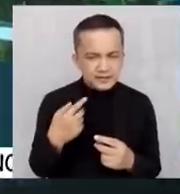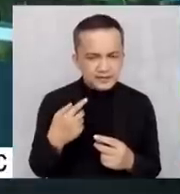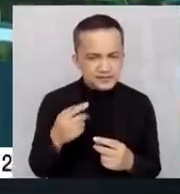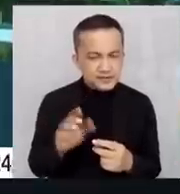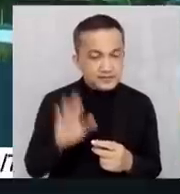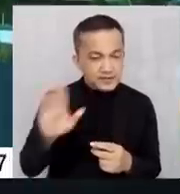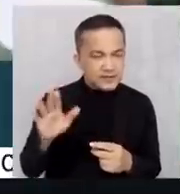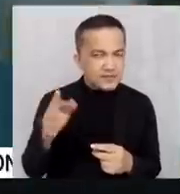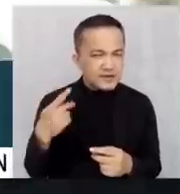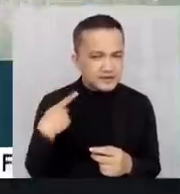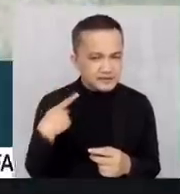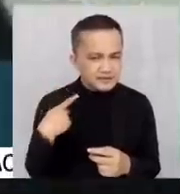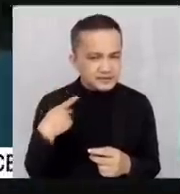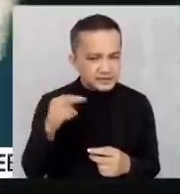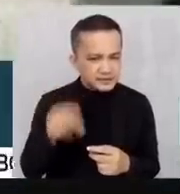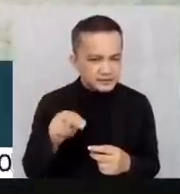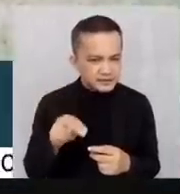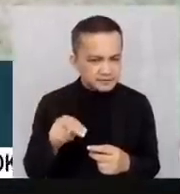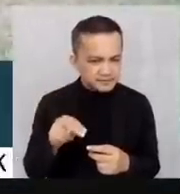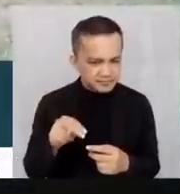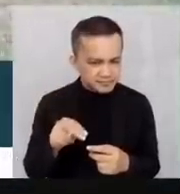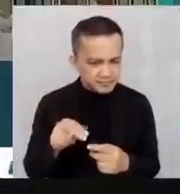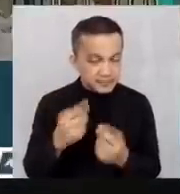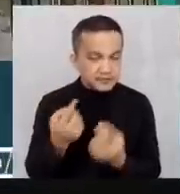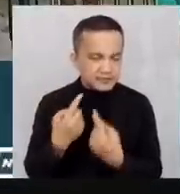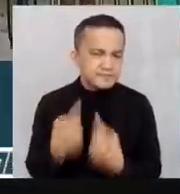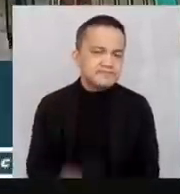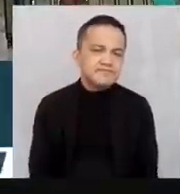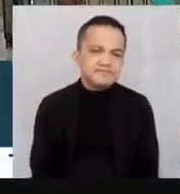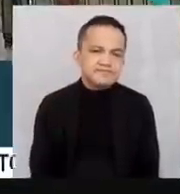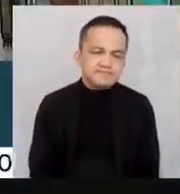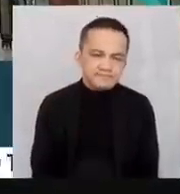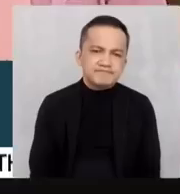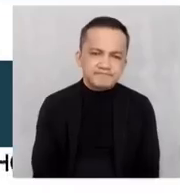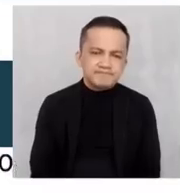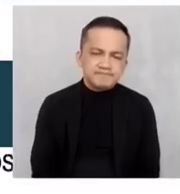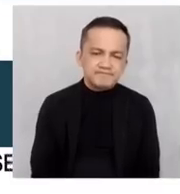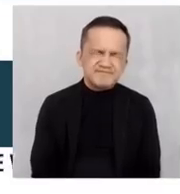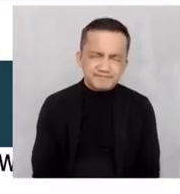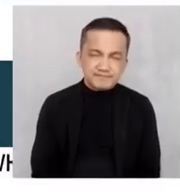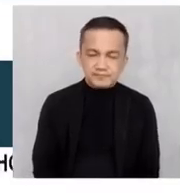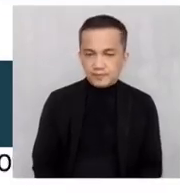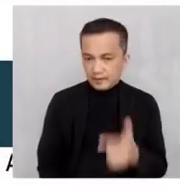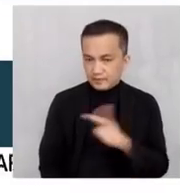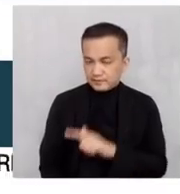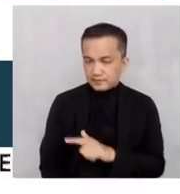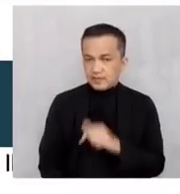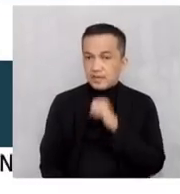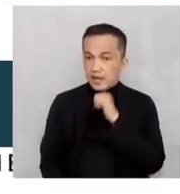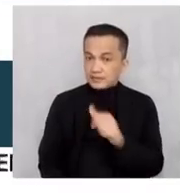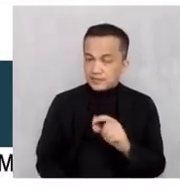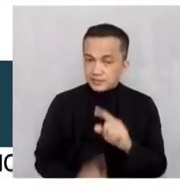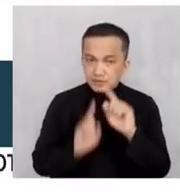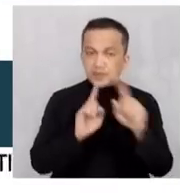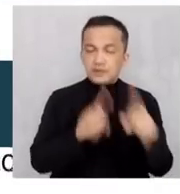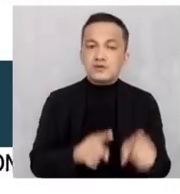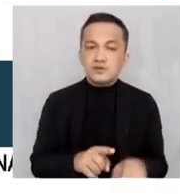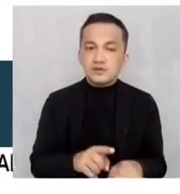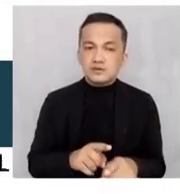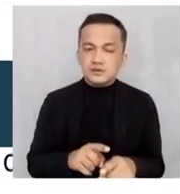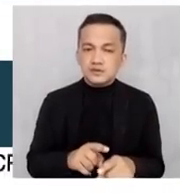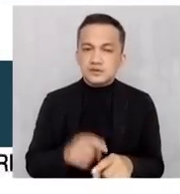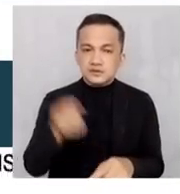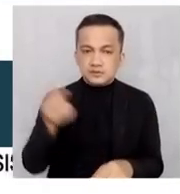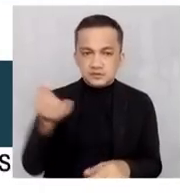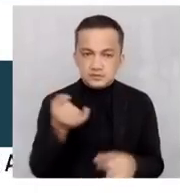ditong kailangang sagutin. Mm-hmm. At kapag hindi po dumalo itong mga iimbitahan